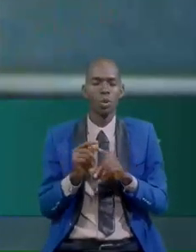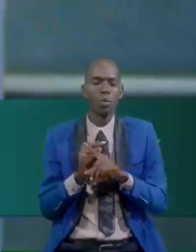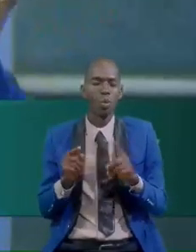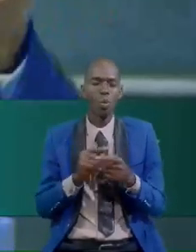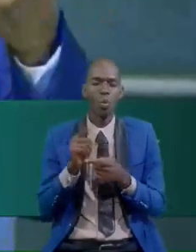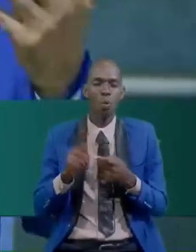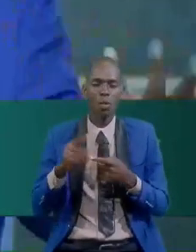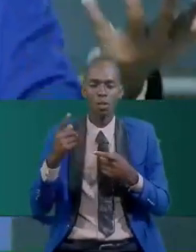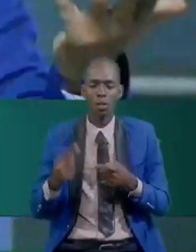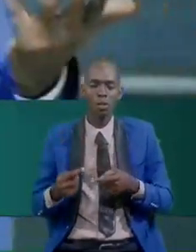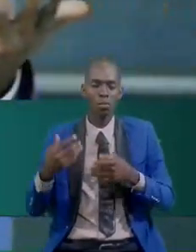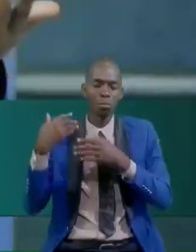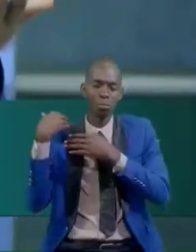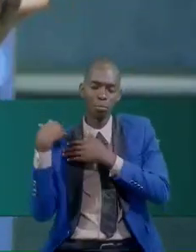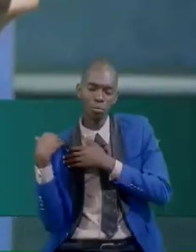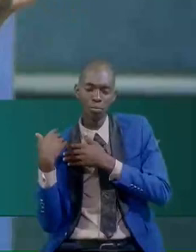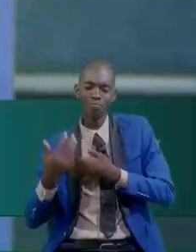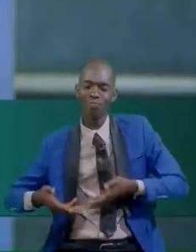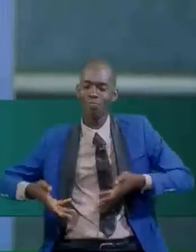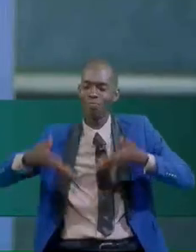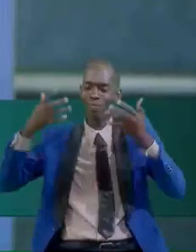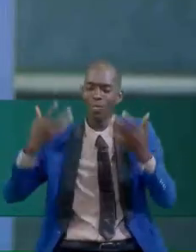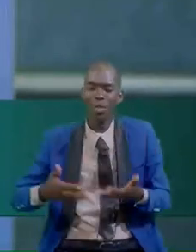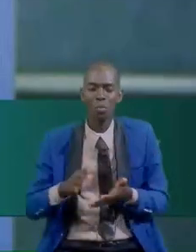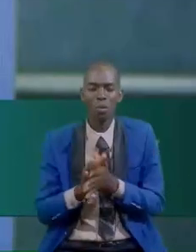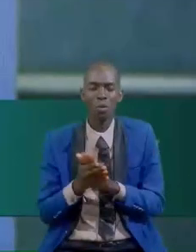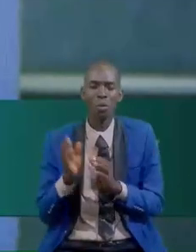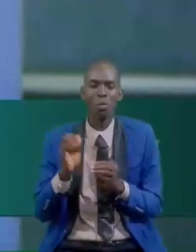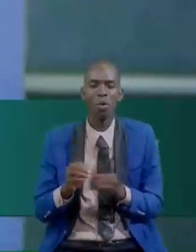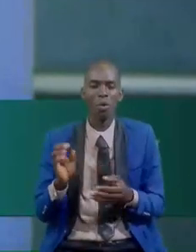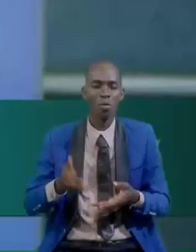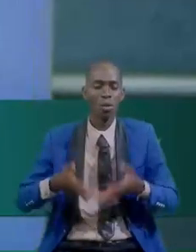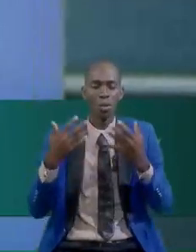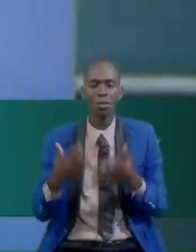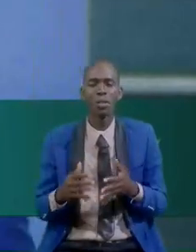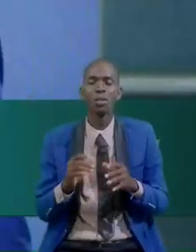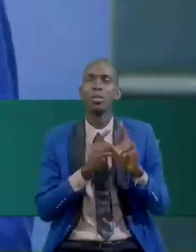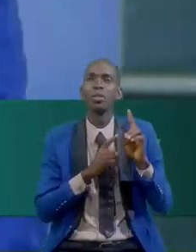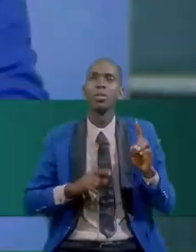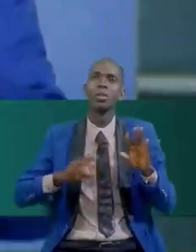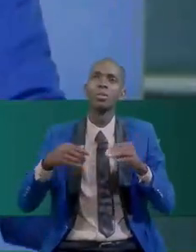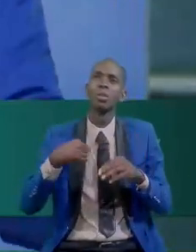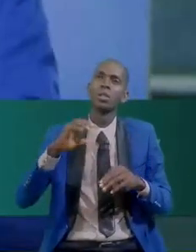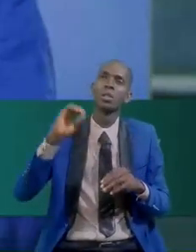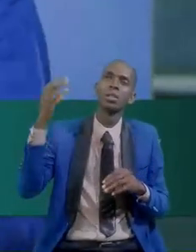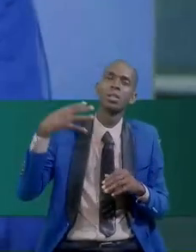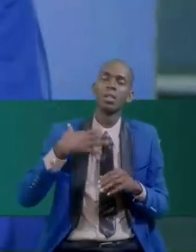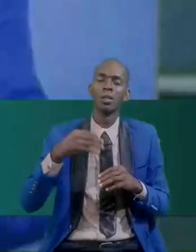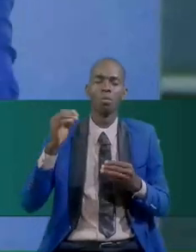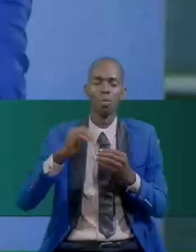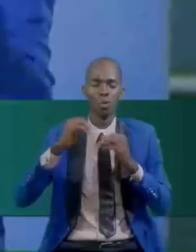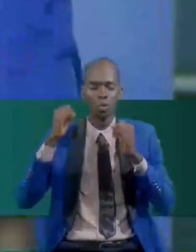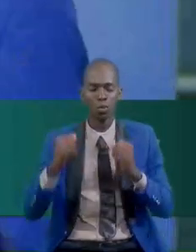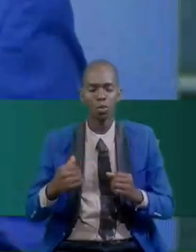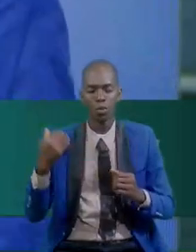plus lourd, donne-moi la grâce et la force et des épaules plus fortes pour supporter